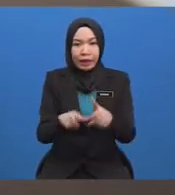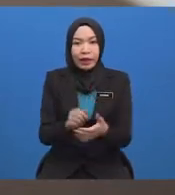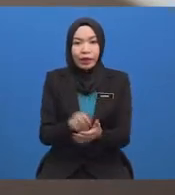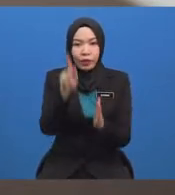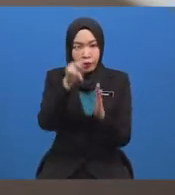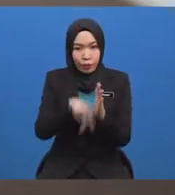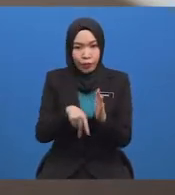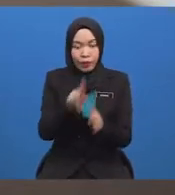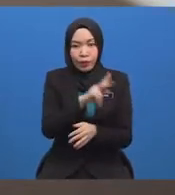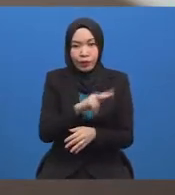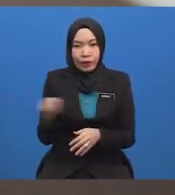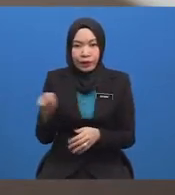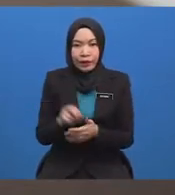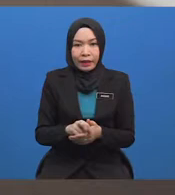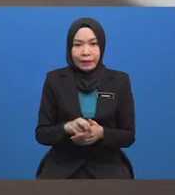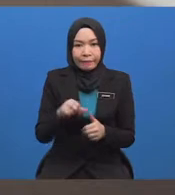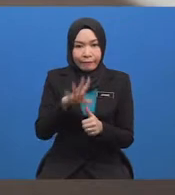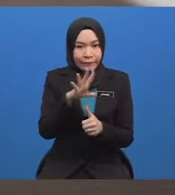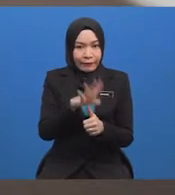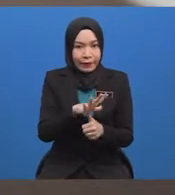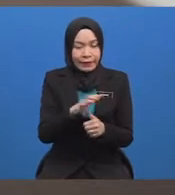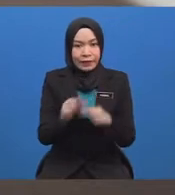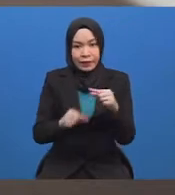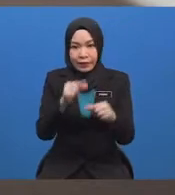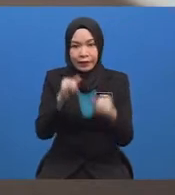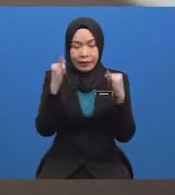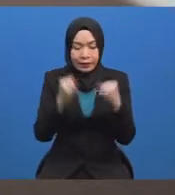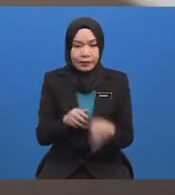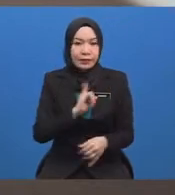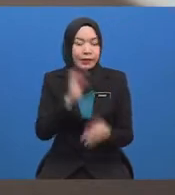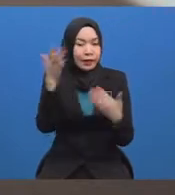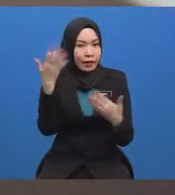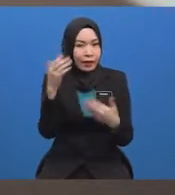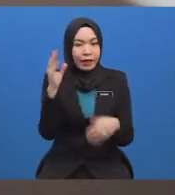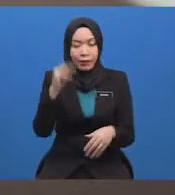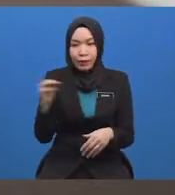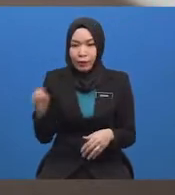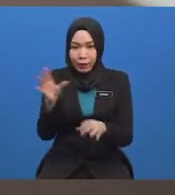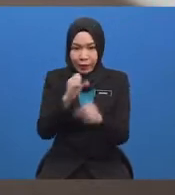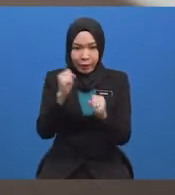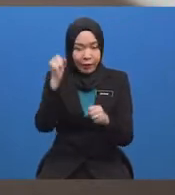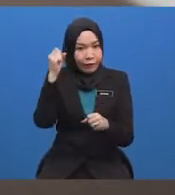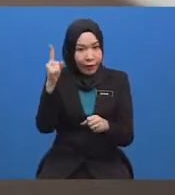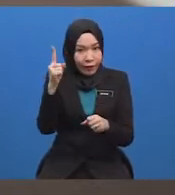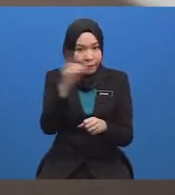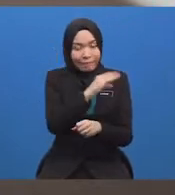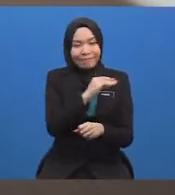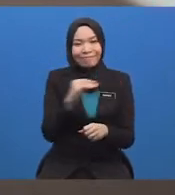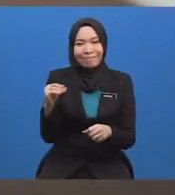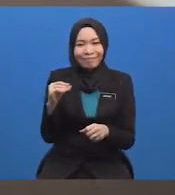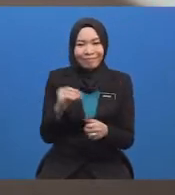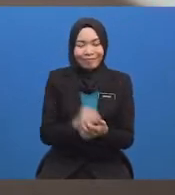gerakkan jizim sego harap murid-murid dapat memahami dan menghayati